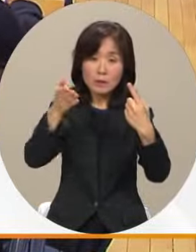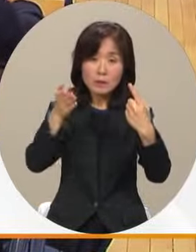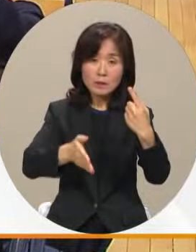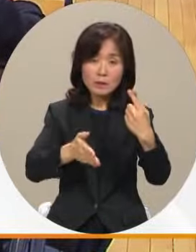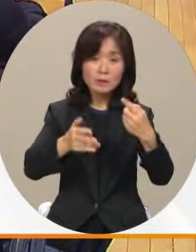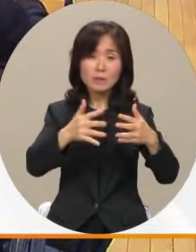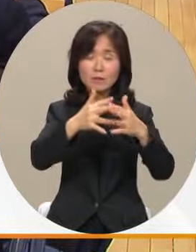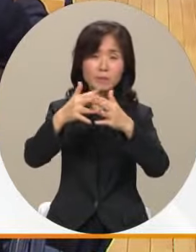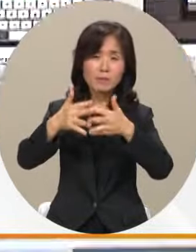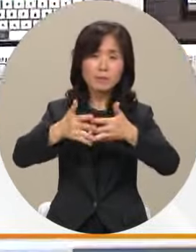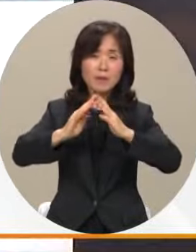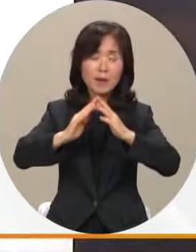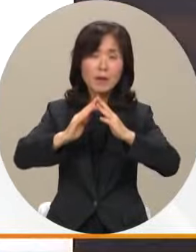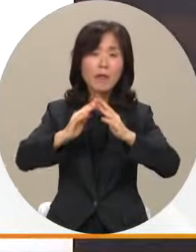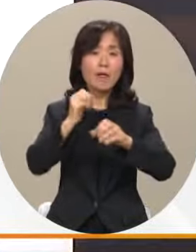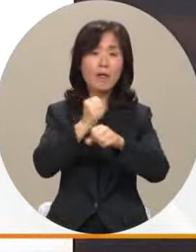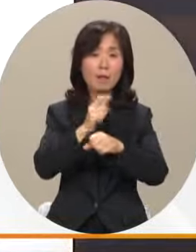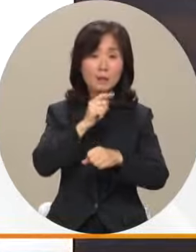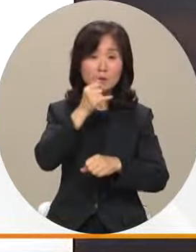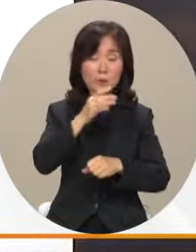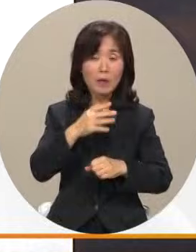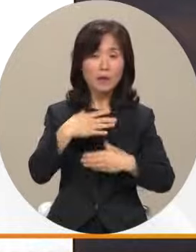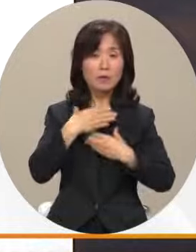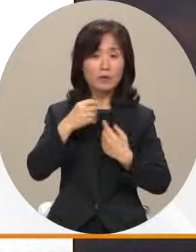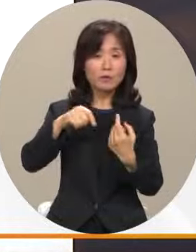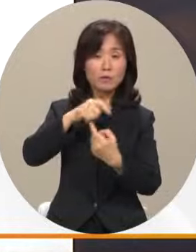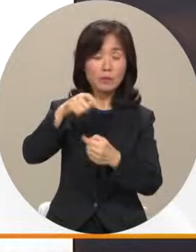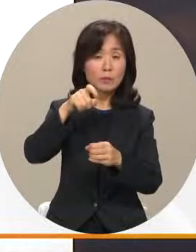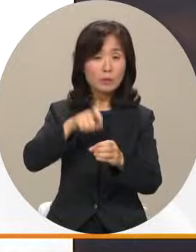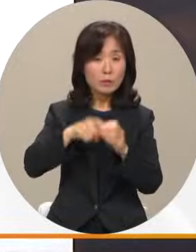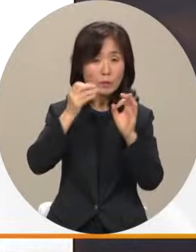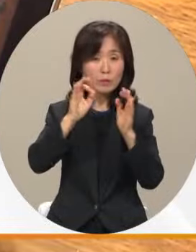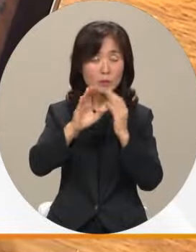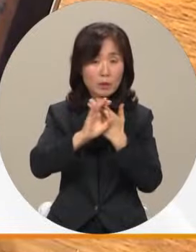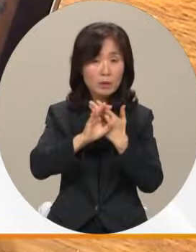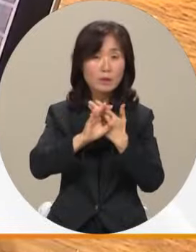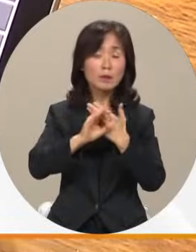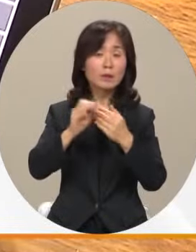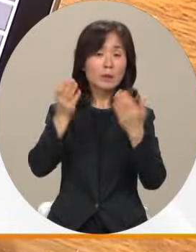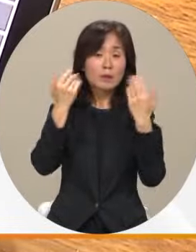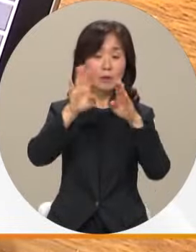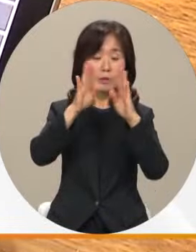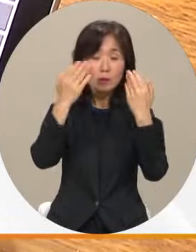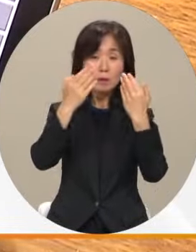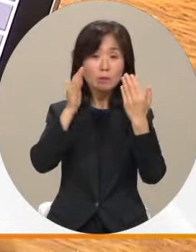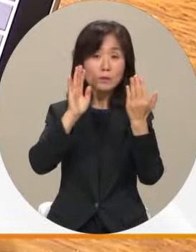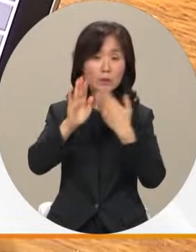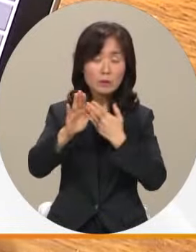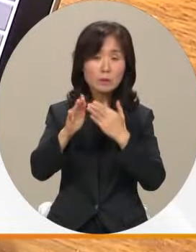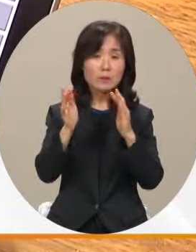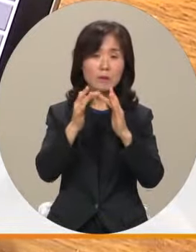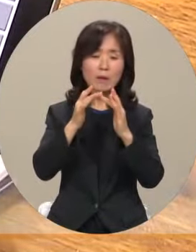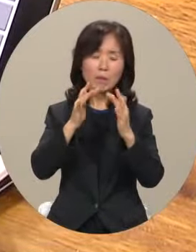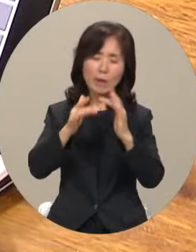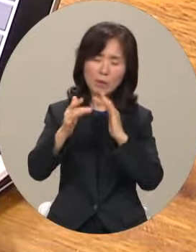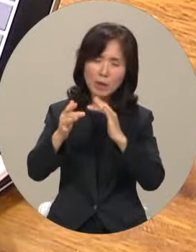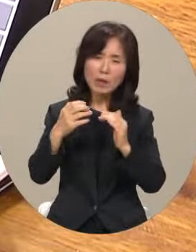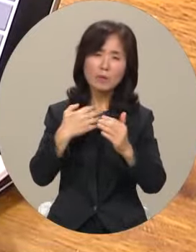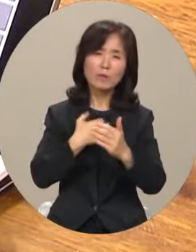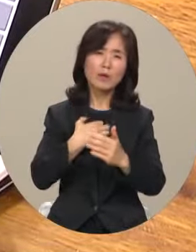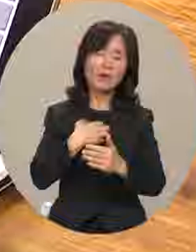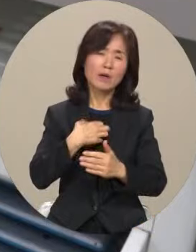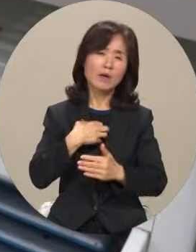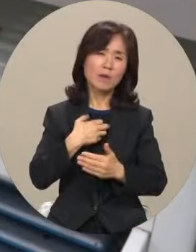계획이지만 안정화 기관을 고려하면 계약 이후에도 인터넷 환경이 불안할 가능성이 있습니다 학생들이